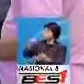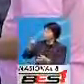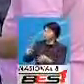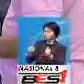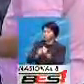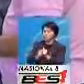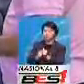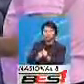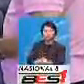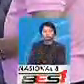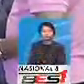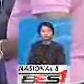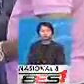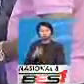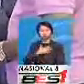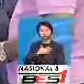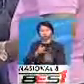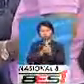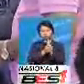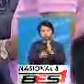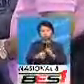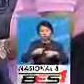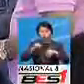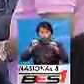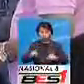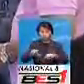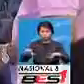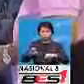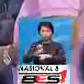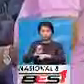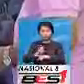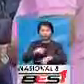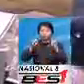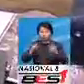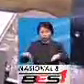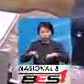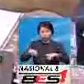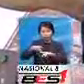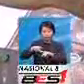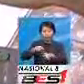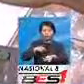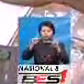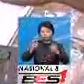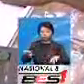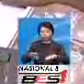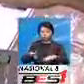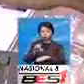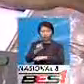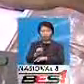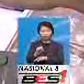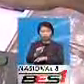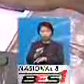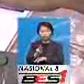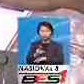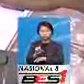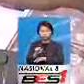dengan penonton? Kemahiran saya memang saya boleh membuat emas, saya boleh membuat perak, saya boleh membuat suasa, membuat bentuk